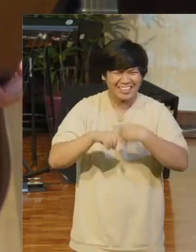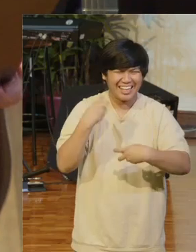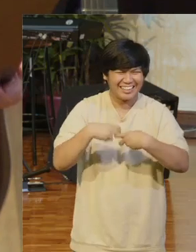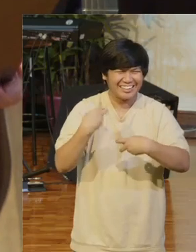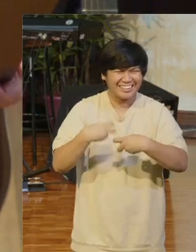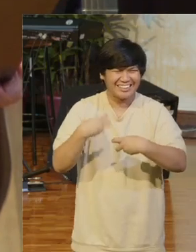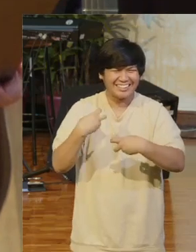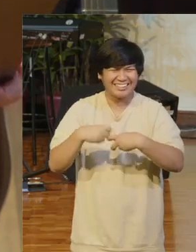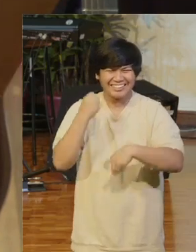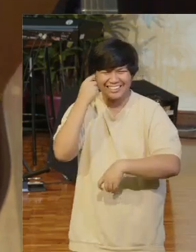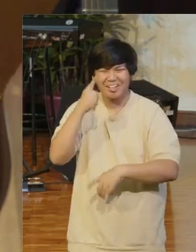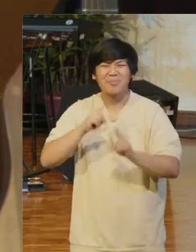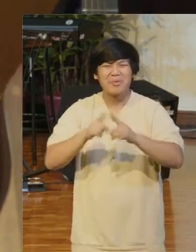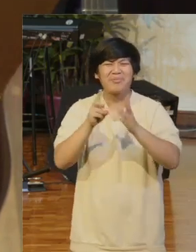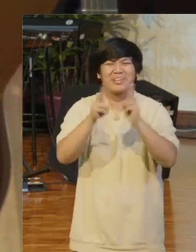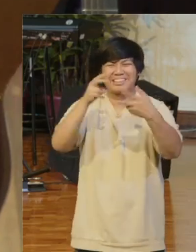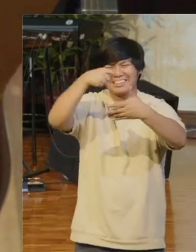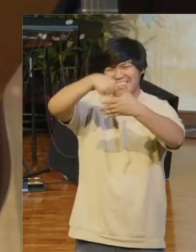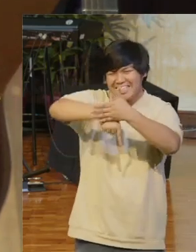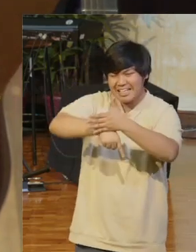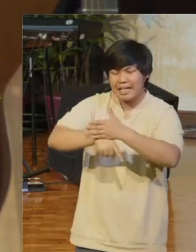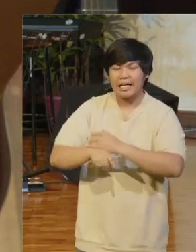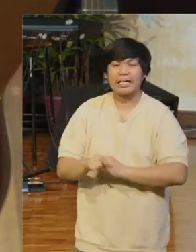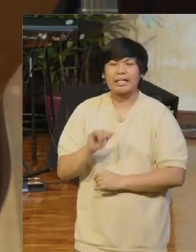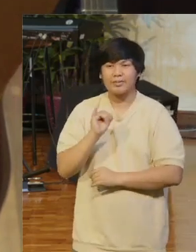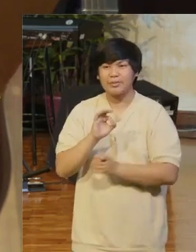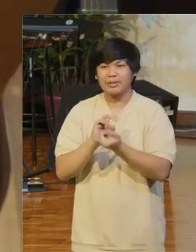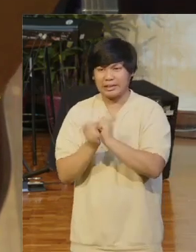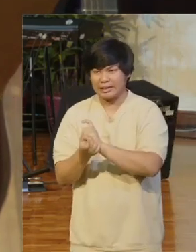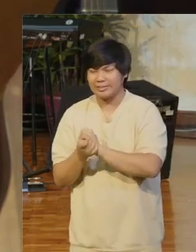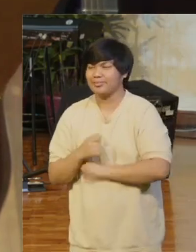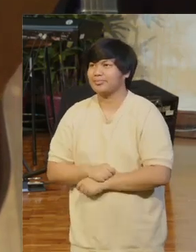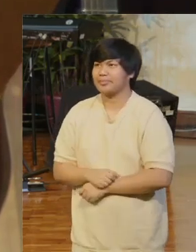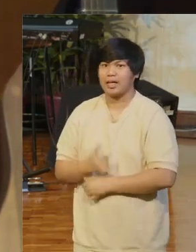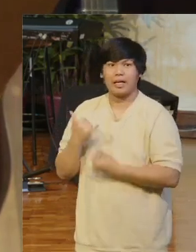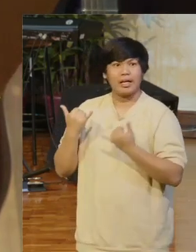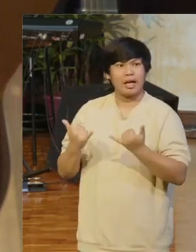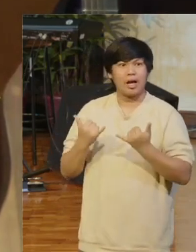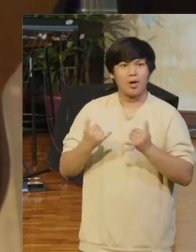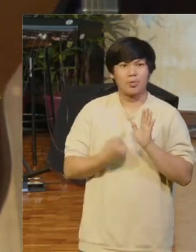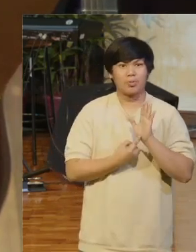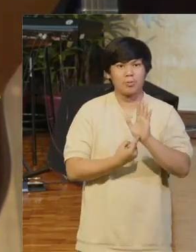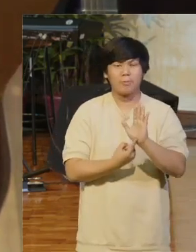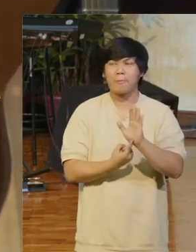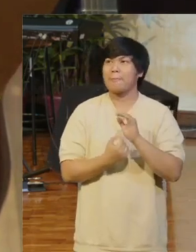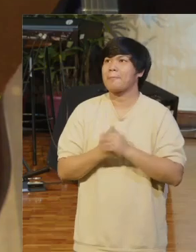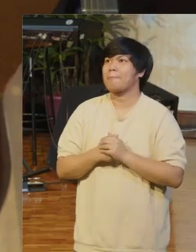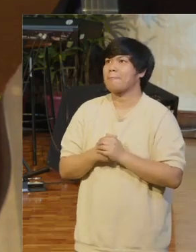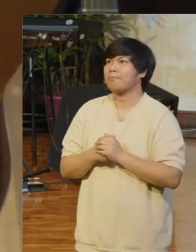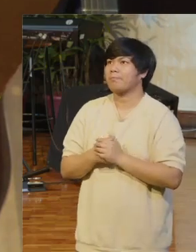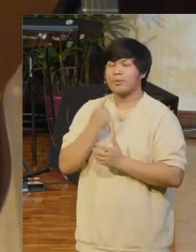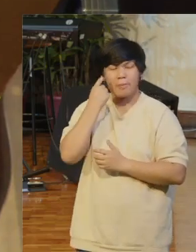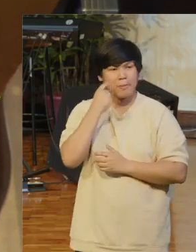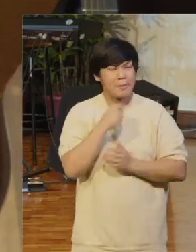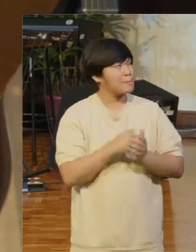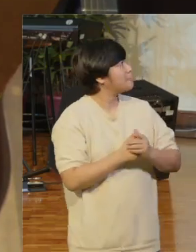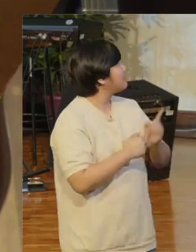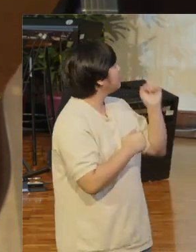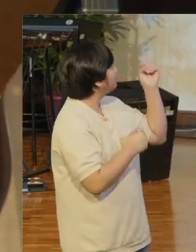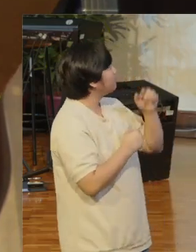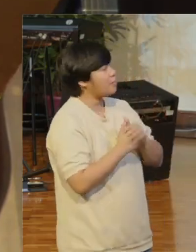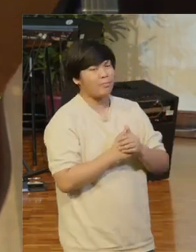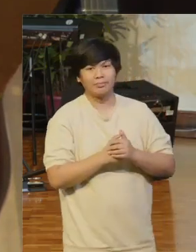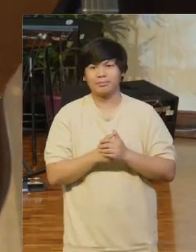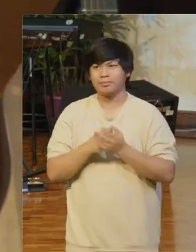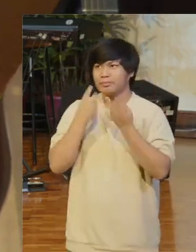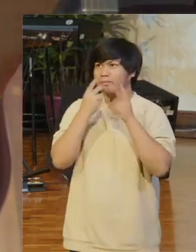ano? Pero medyo mas naintindihan natin yon. Ngayon, may papakita akong slide, pinakita rin ni Pastor Larry kaninang umaga. Ito